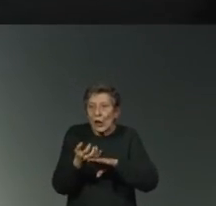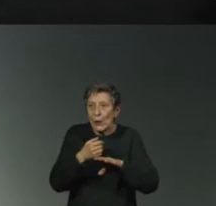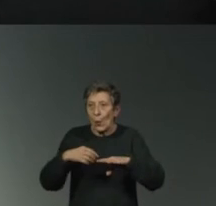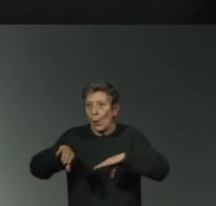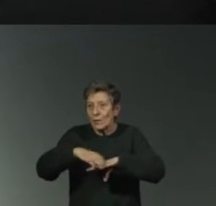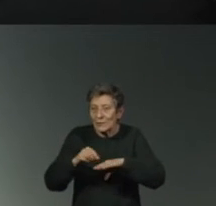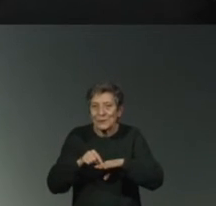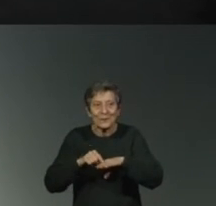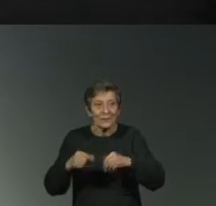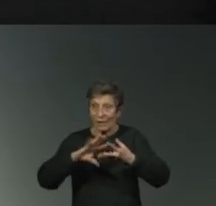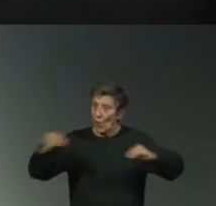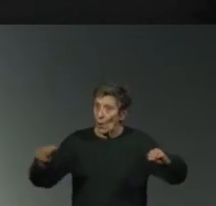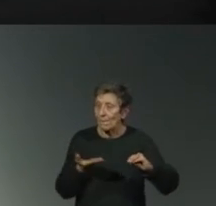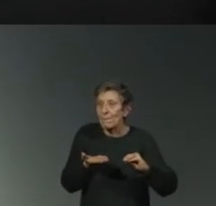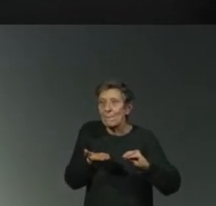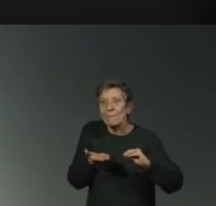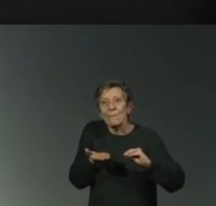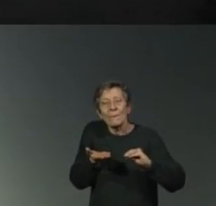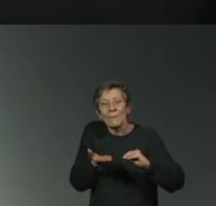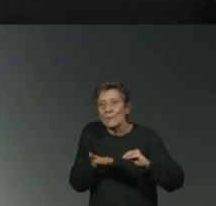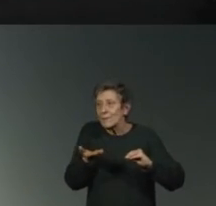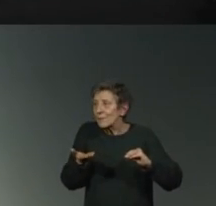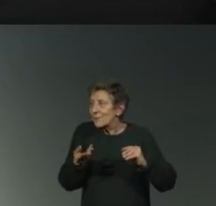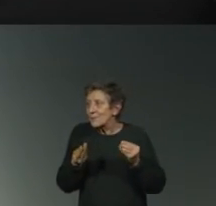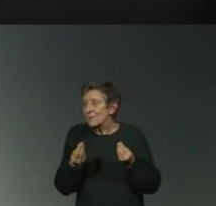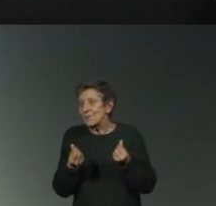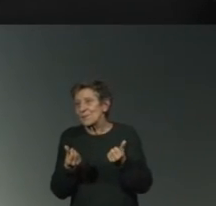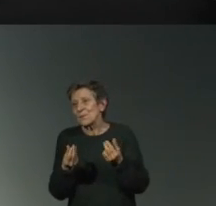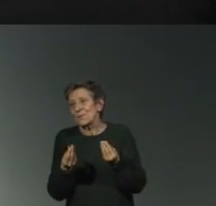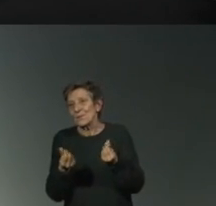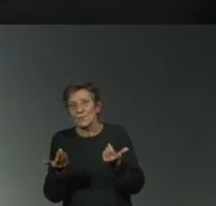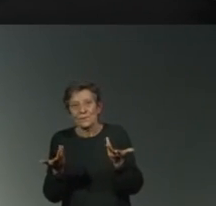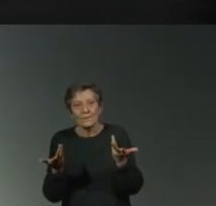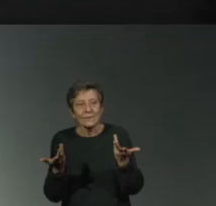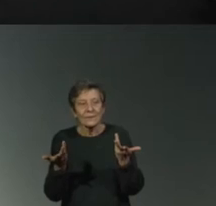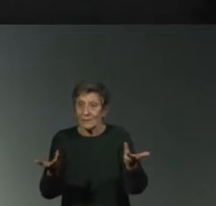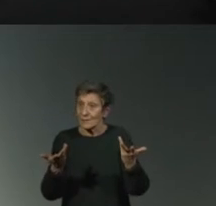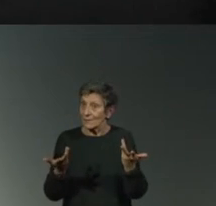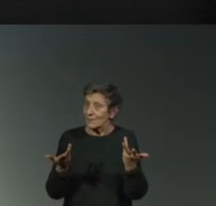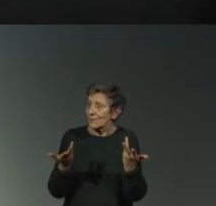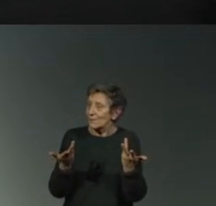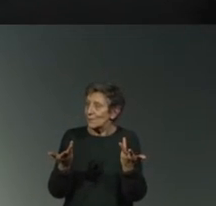toute la forme de Cendrillon ne vient pas, mais disons, je me suis trouvé conforté